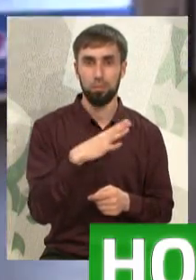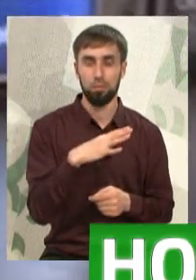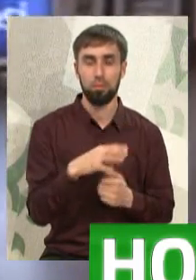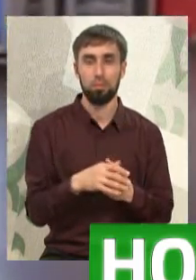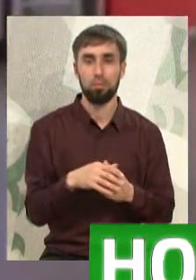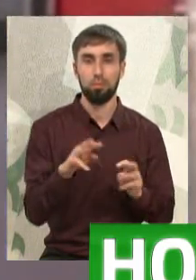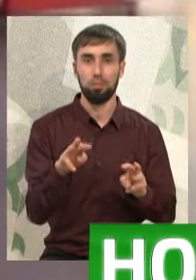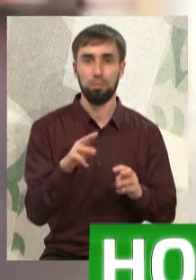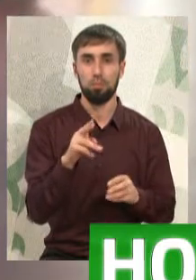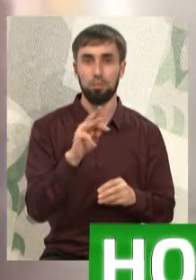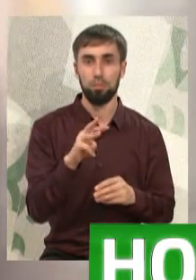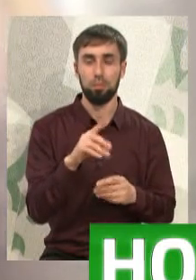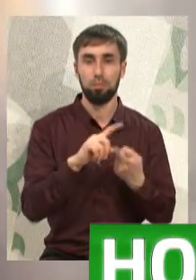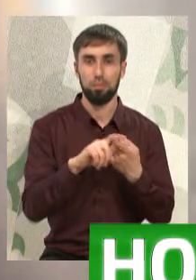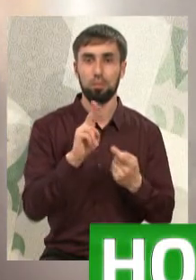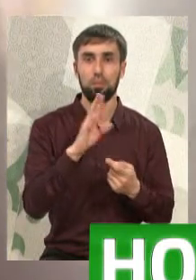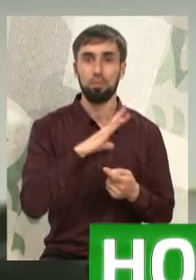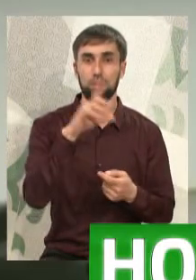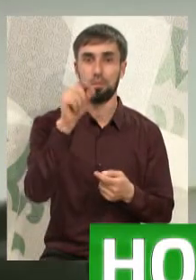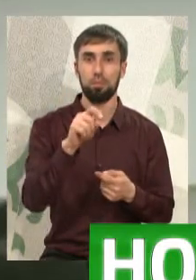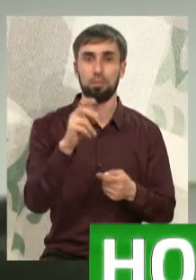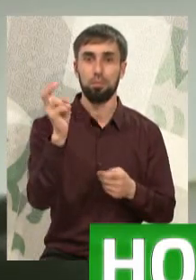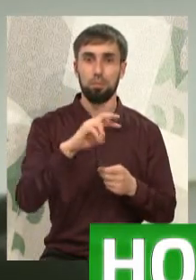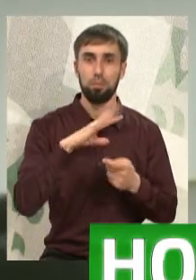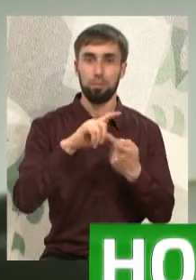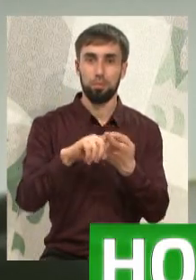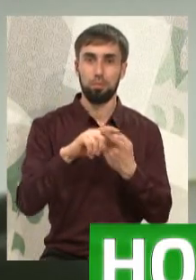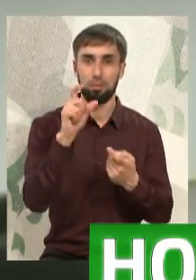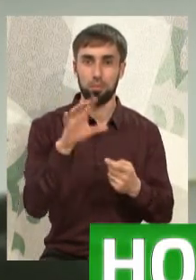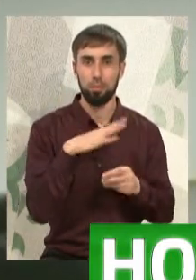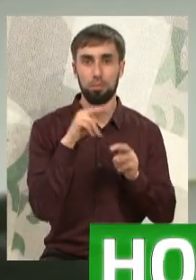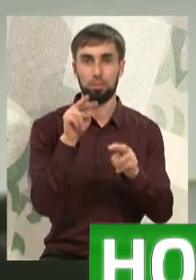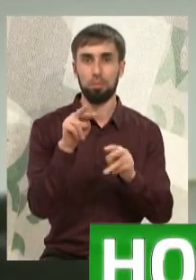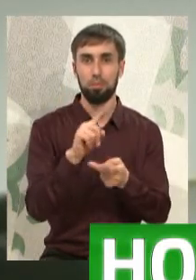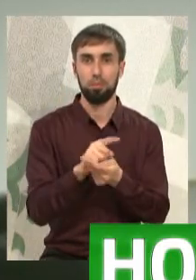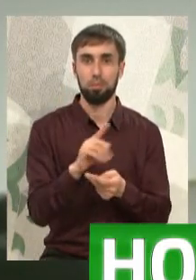систему отслеживания граждан, контактировавших с людьми, которые заразились коронавирусом.